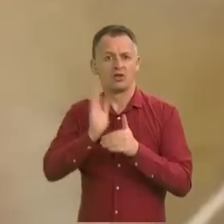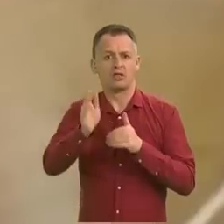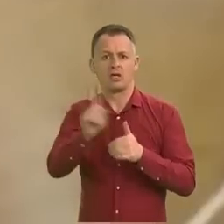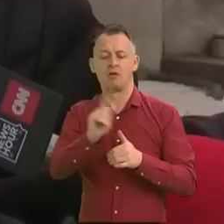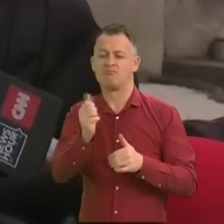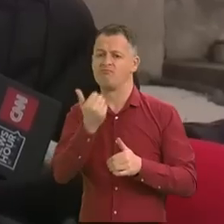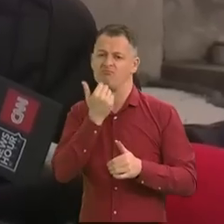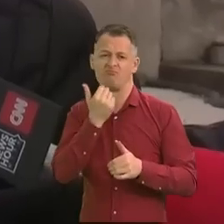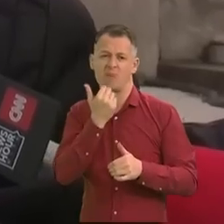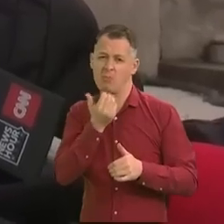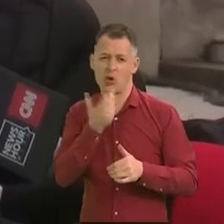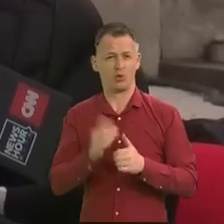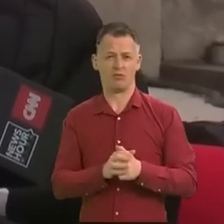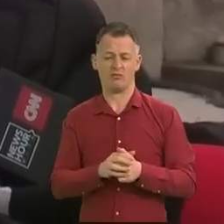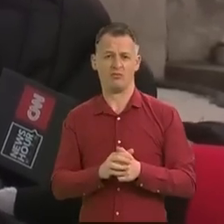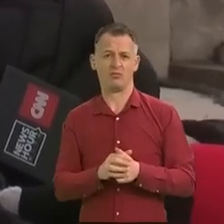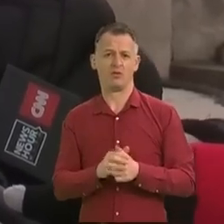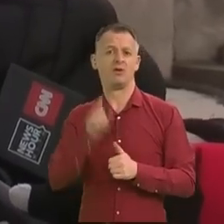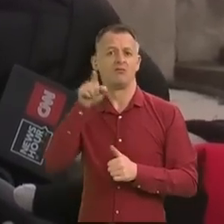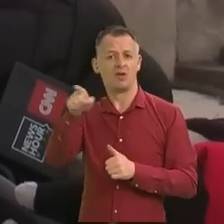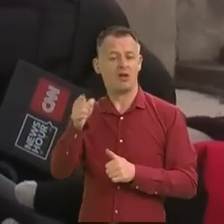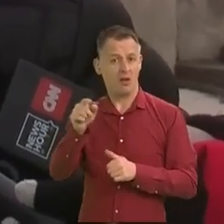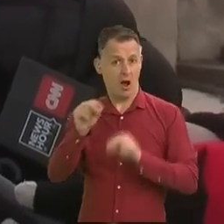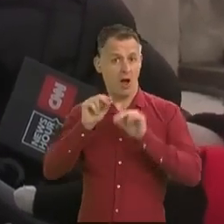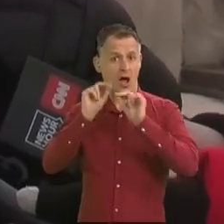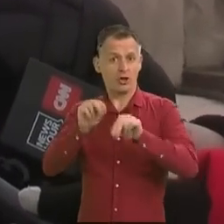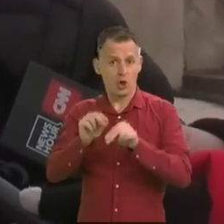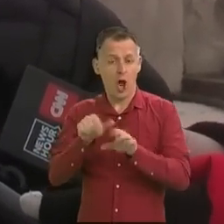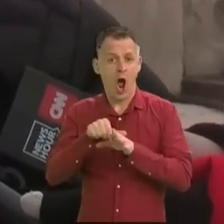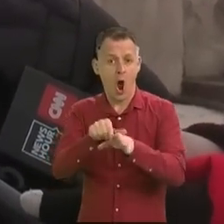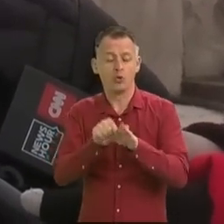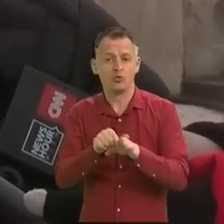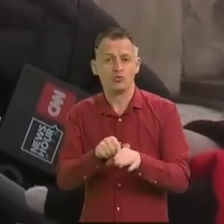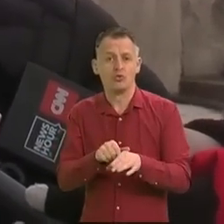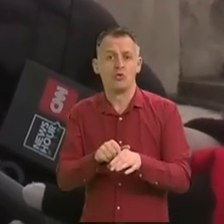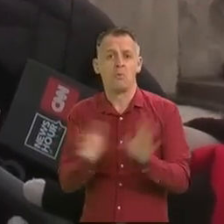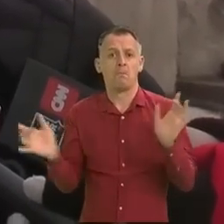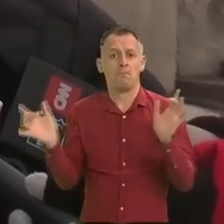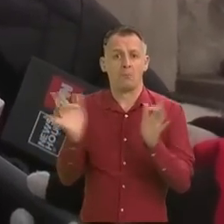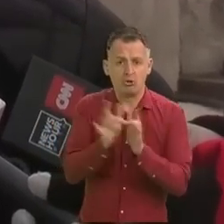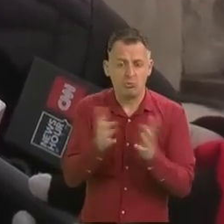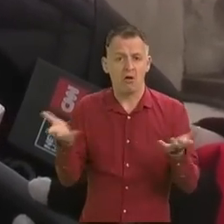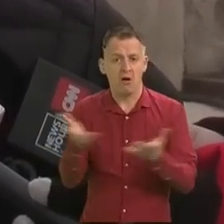cum îi spuneam noi, a condus meciul, un meci pe care îl conduceam,